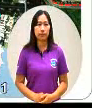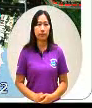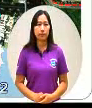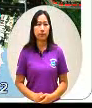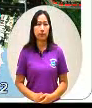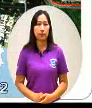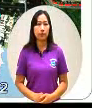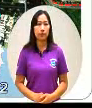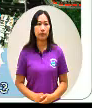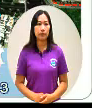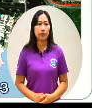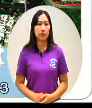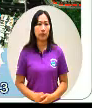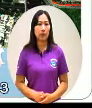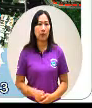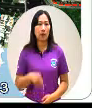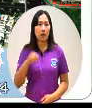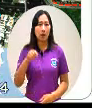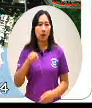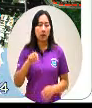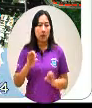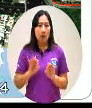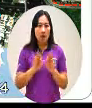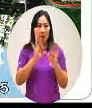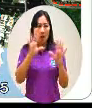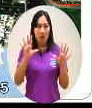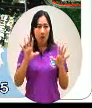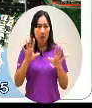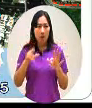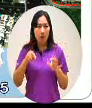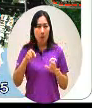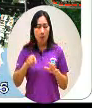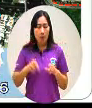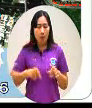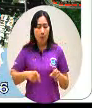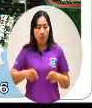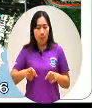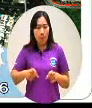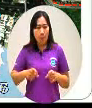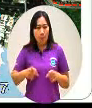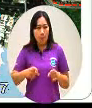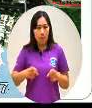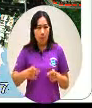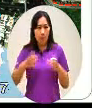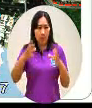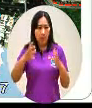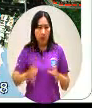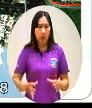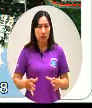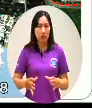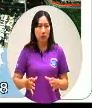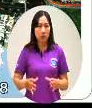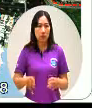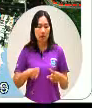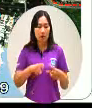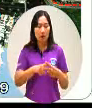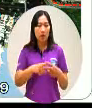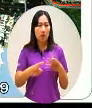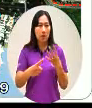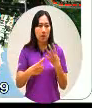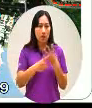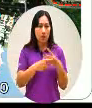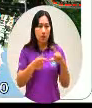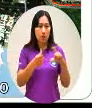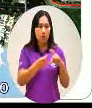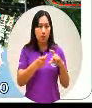吼，这个光谱仪的设置吼，伫遮，但是反射镜伫遮，拄啊这个距离尔，规个工业区拄啊设一支，甲咱中央另外